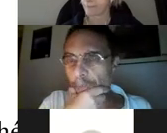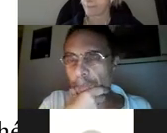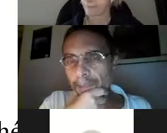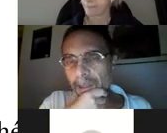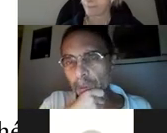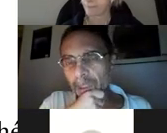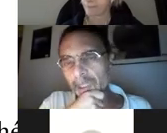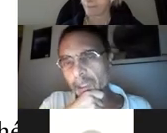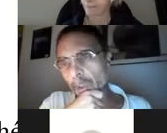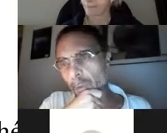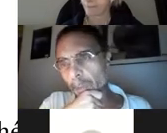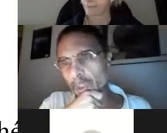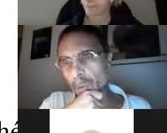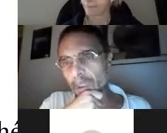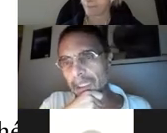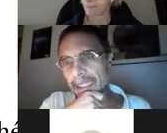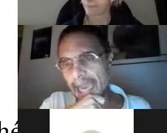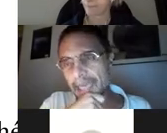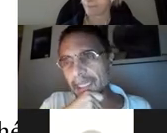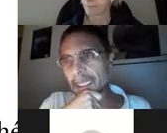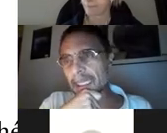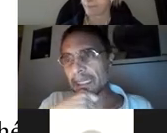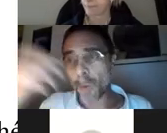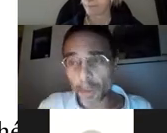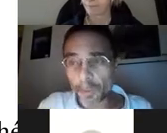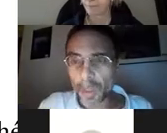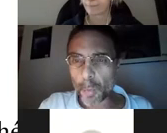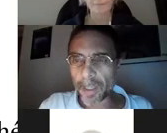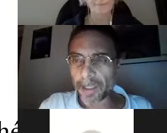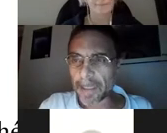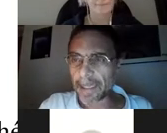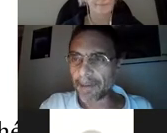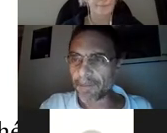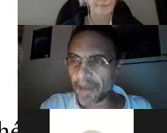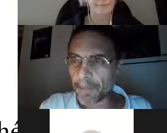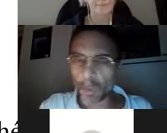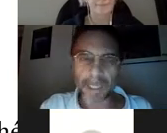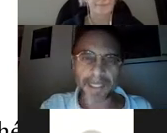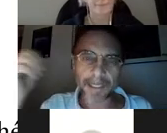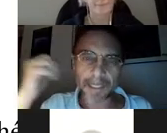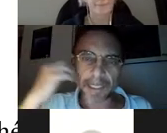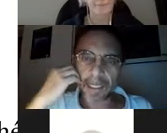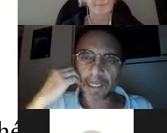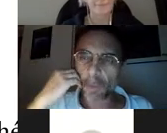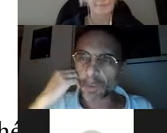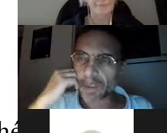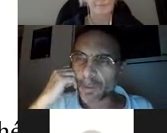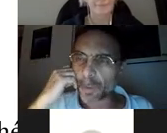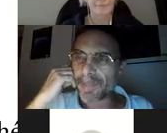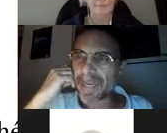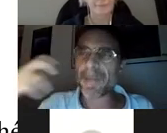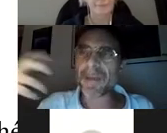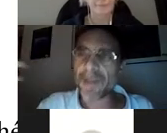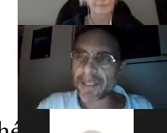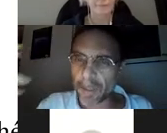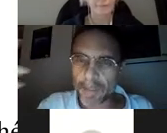citavo prima, soltanto il 6,8% degli italiani, il 4,2% ad aprile affermano di essersi rivolti ai